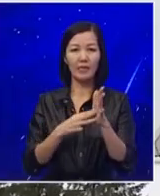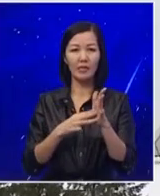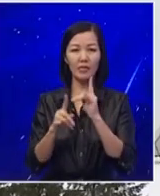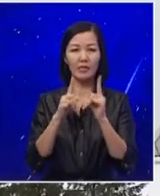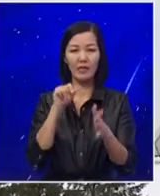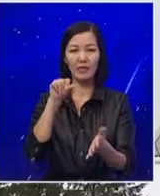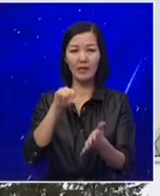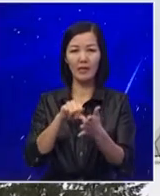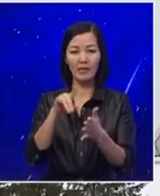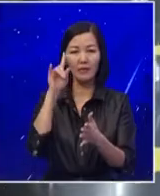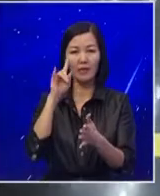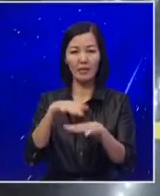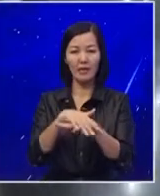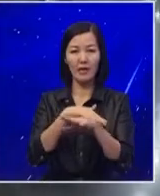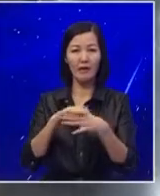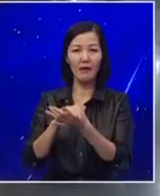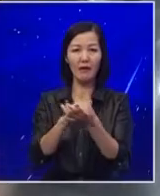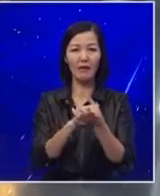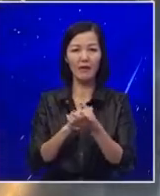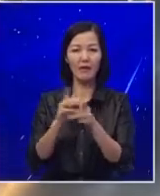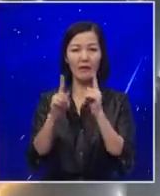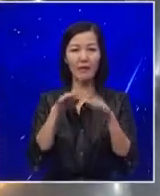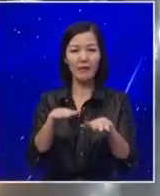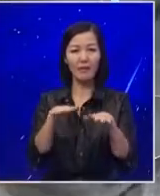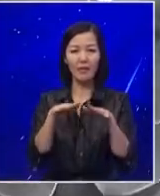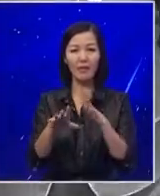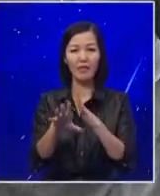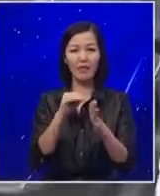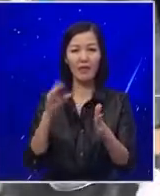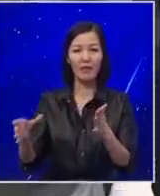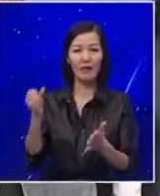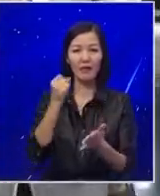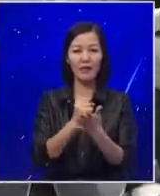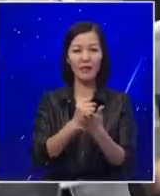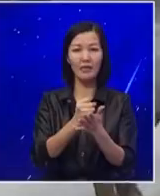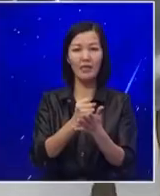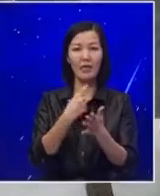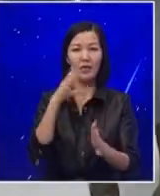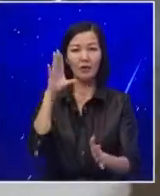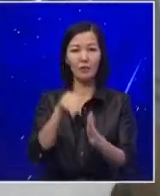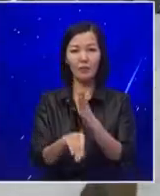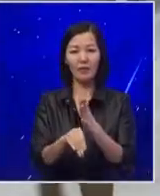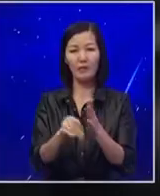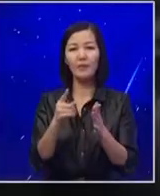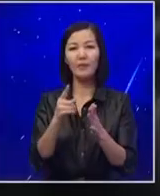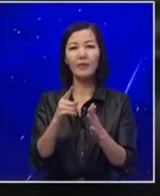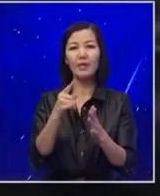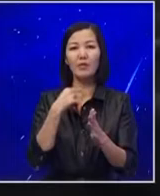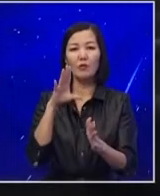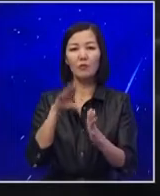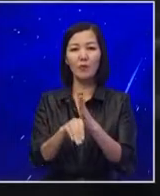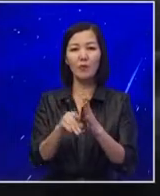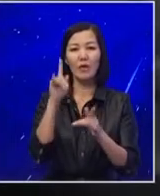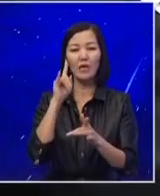28-ші сессиясына қатысып, Қазақстан халқы ассамблеясы атынан парламент мәжілісіне сайланатын депутаттарға дауыс берді. Белгілі болғандай, дауыс